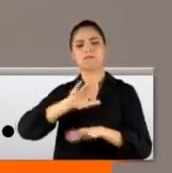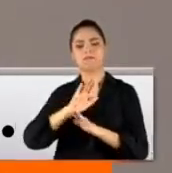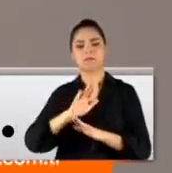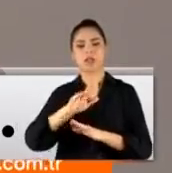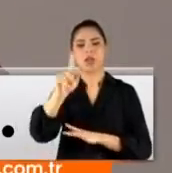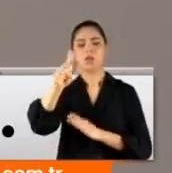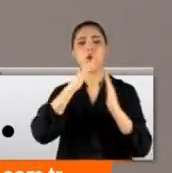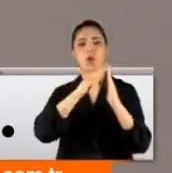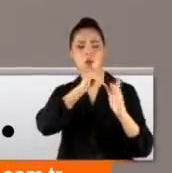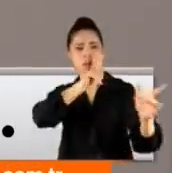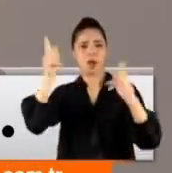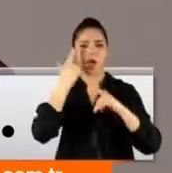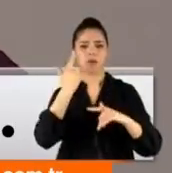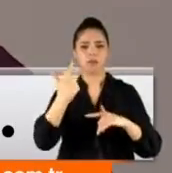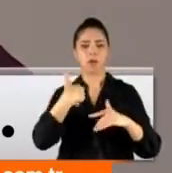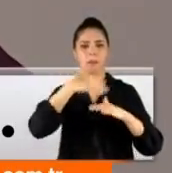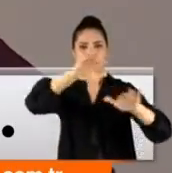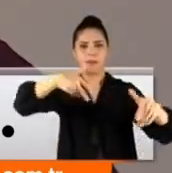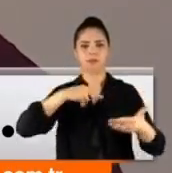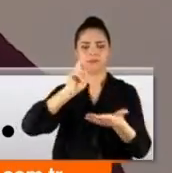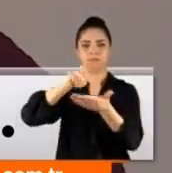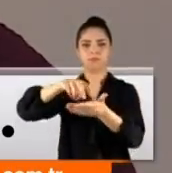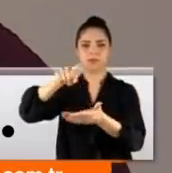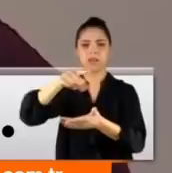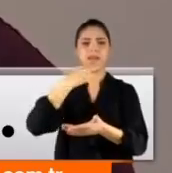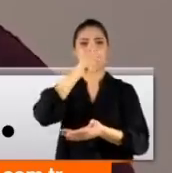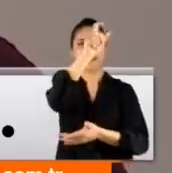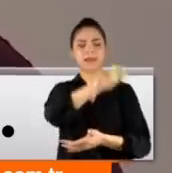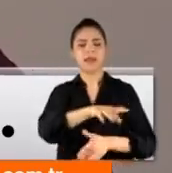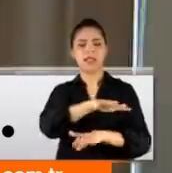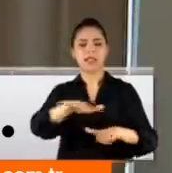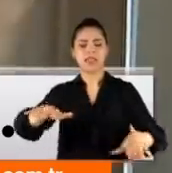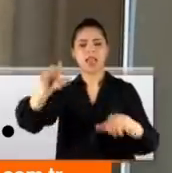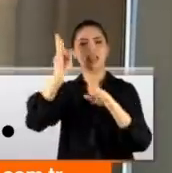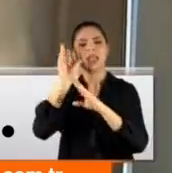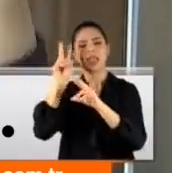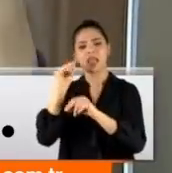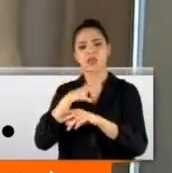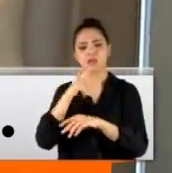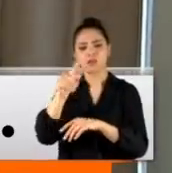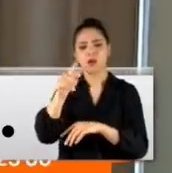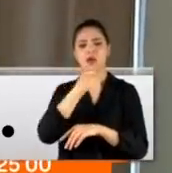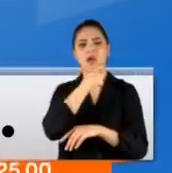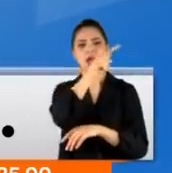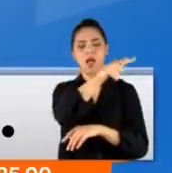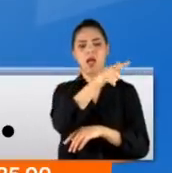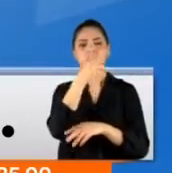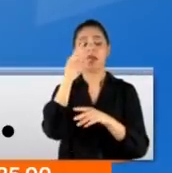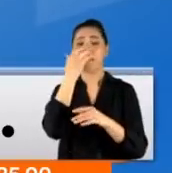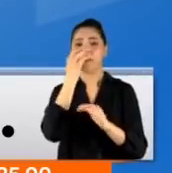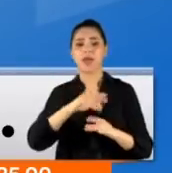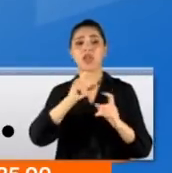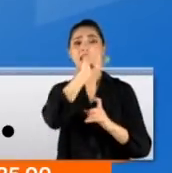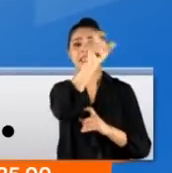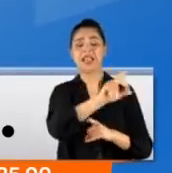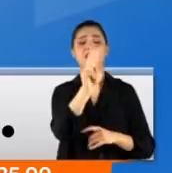Komşuların bağırtısıyla ben balkona çıktım. Balkona çıktığımda kadın aşağıda yerde yatıyordu. Kadın orada, adam da başında bekliyor. Sevcan